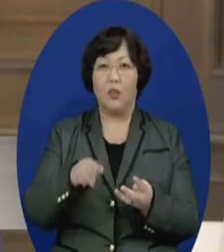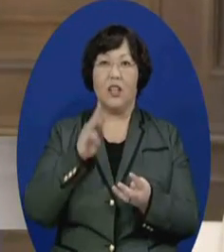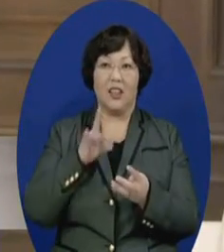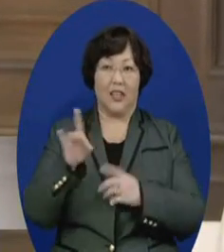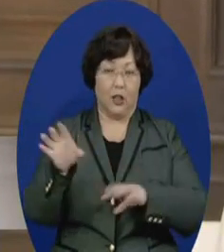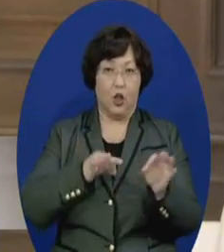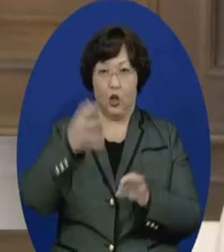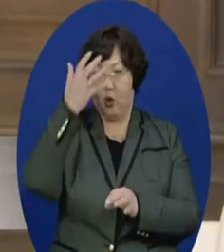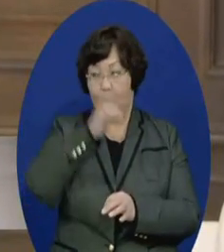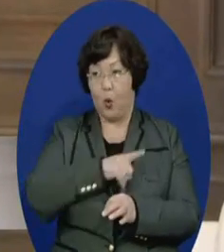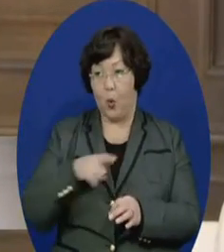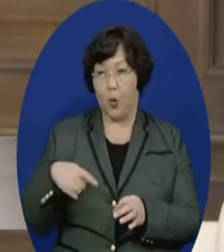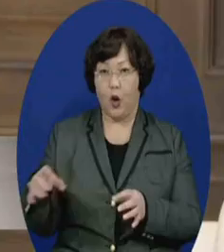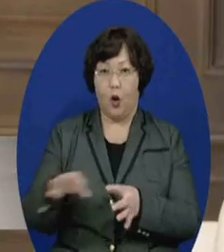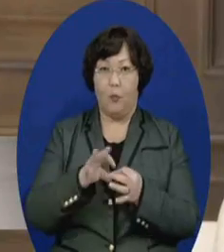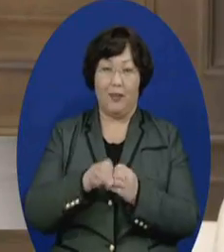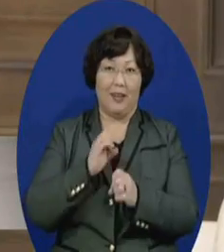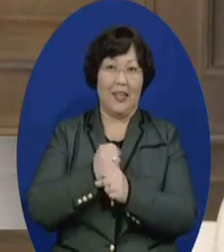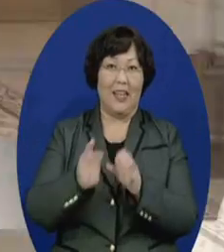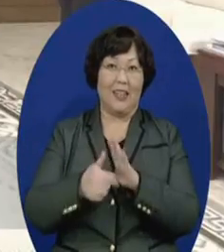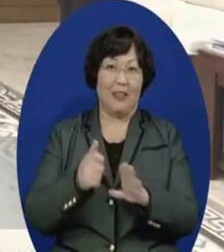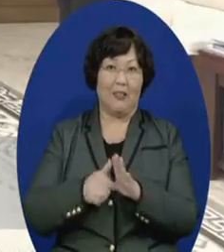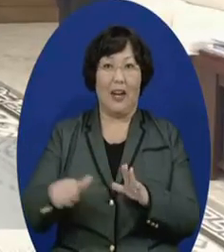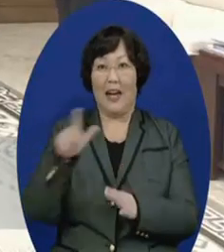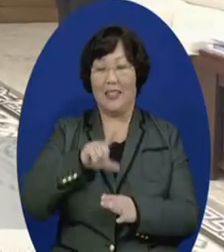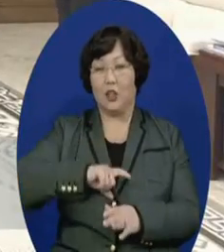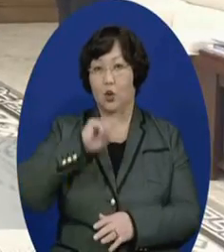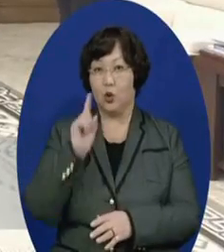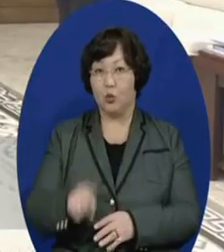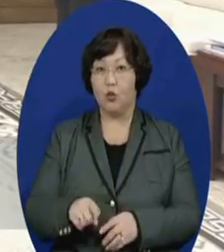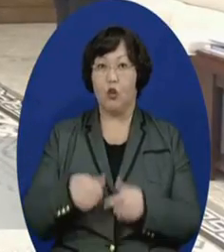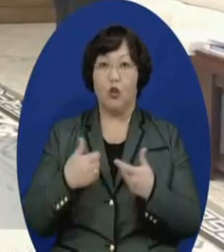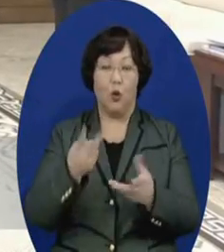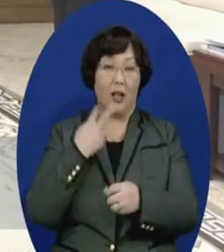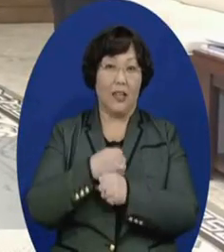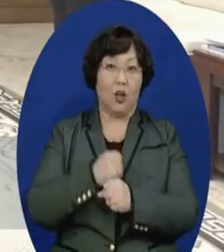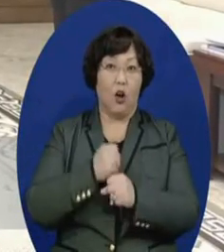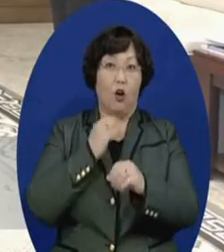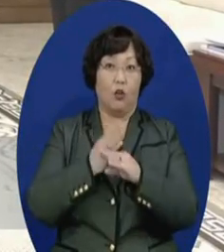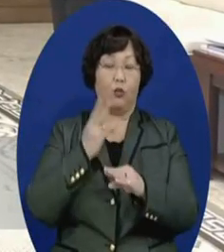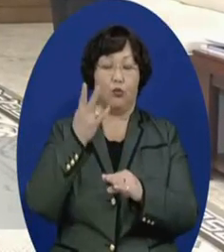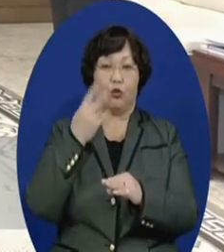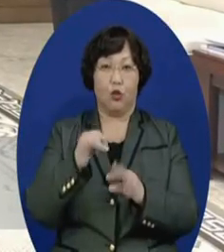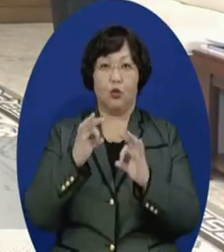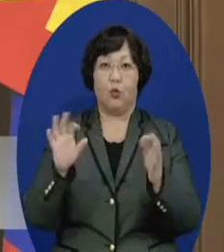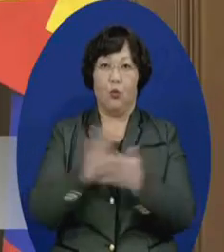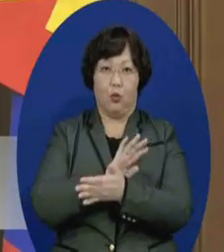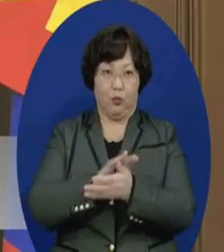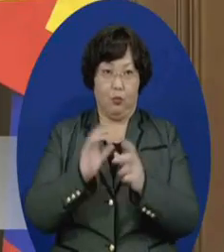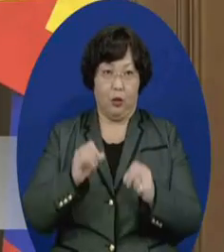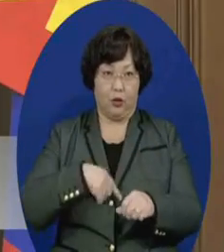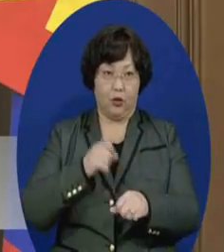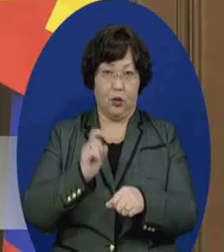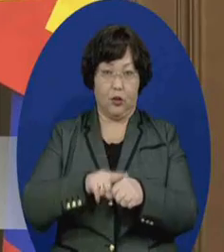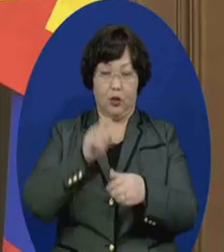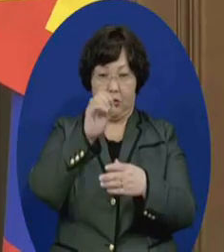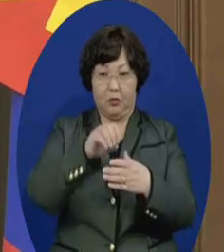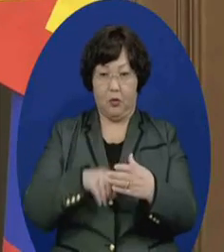төр хувийн хэвшлийн түншлэл, татвар, газар зөвшөөрөл олгох үйл явц зэргийг оновчтой шуурхай болгох зорилтыг төсөл